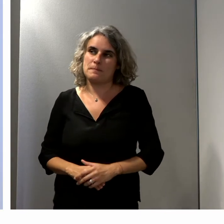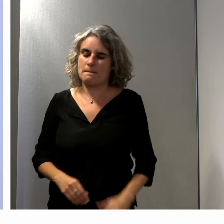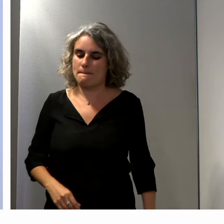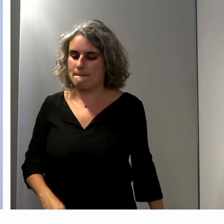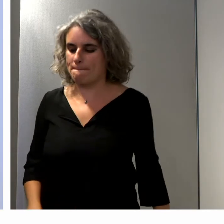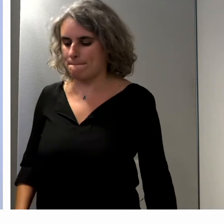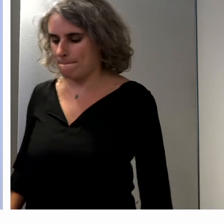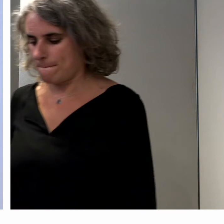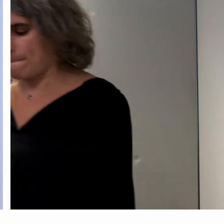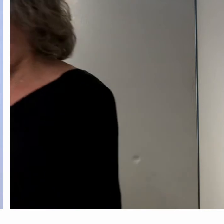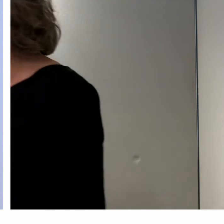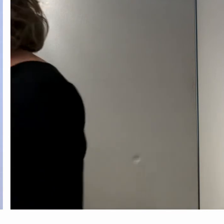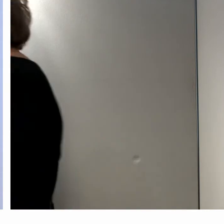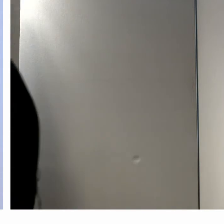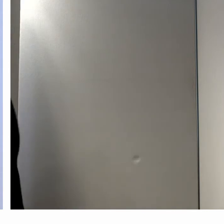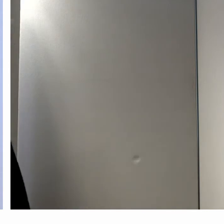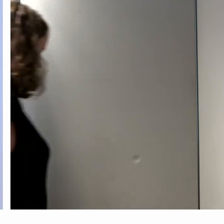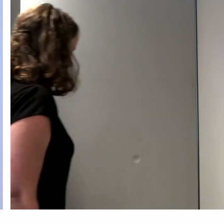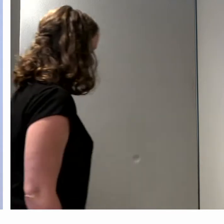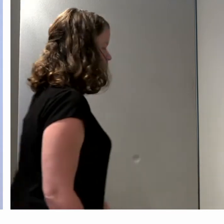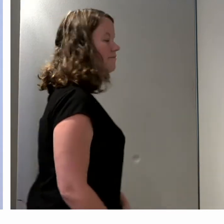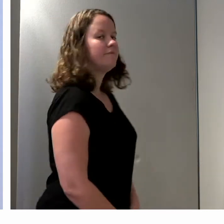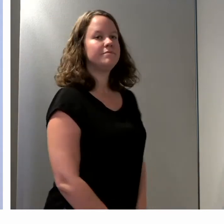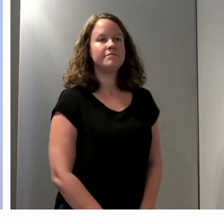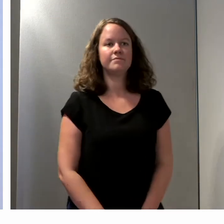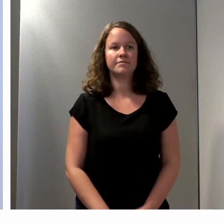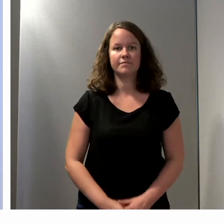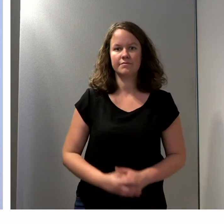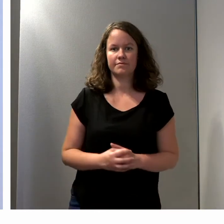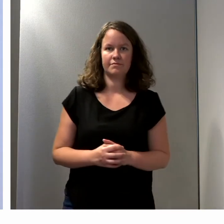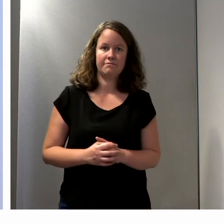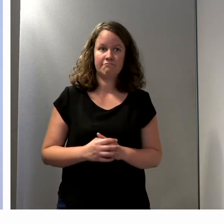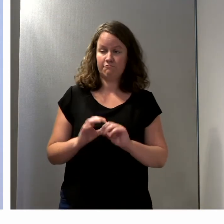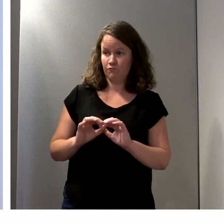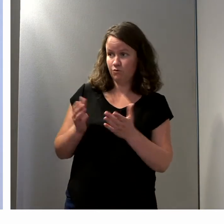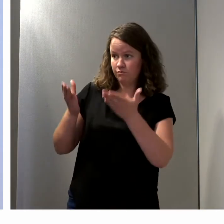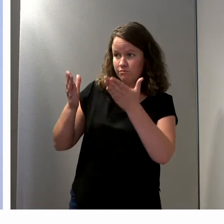Merci Marianne. Alors Marine, je crois que vous vouliez rebondir tout à l'heure. Oui, je voulais rebondir sur quelque chose qui avait été dit